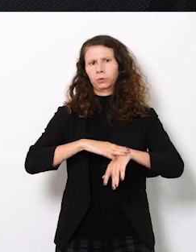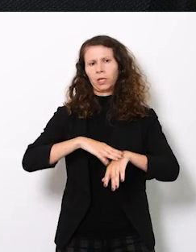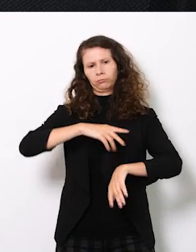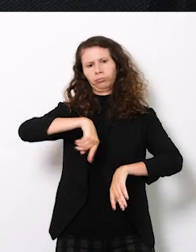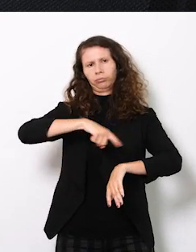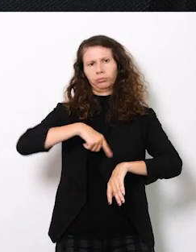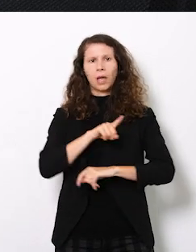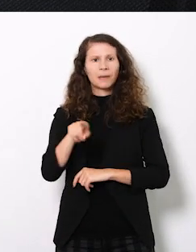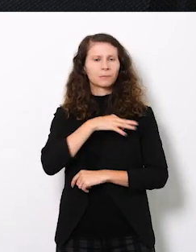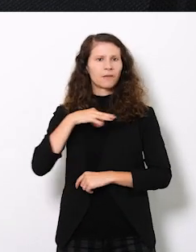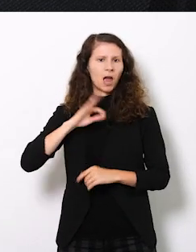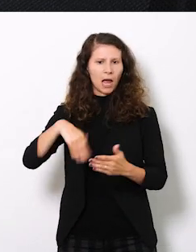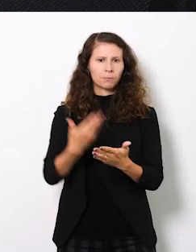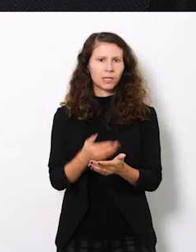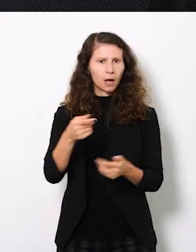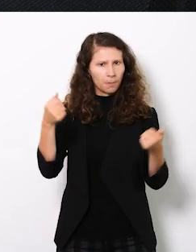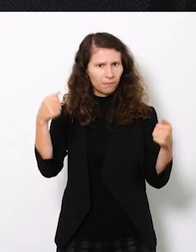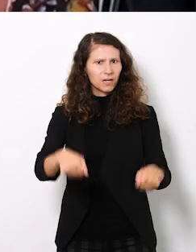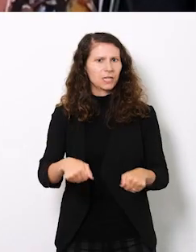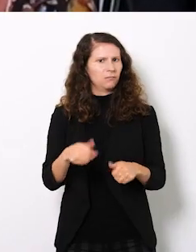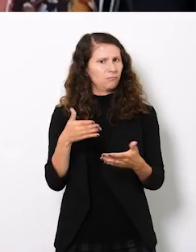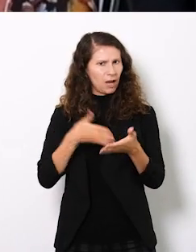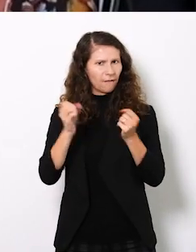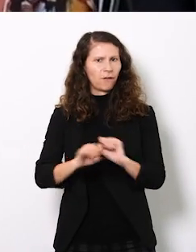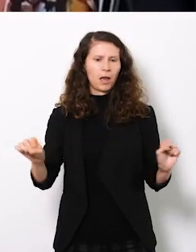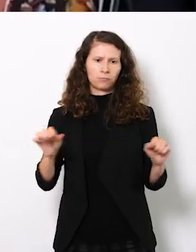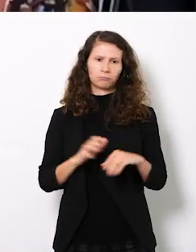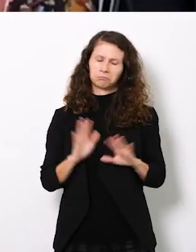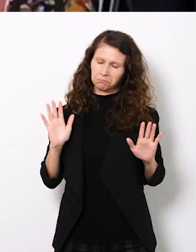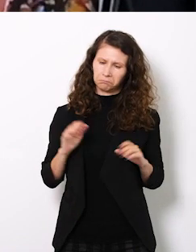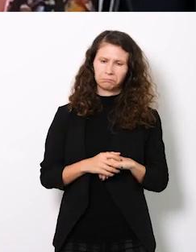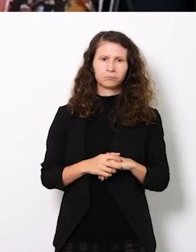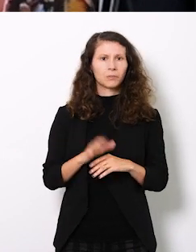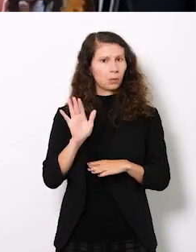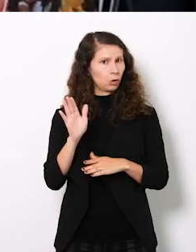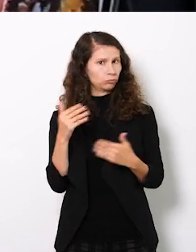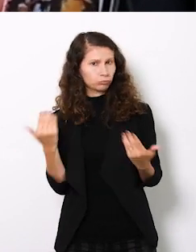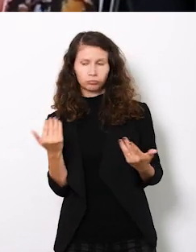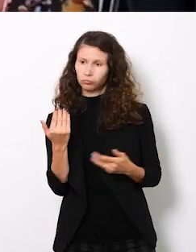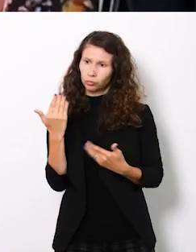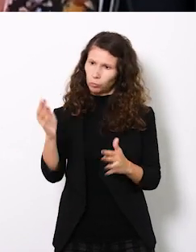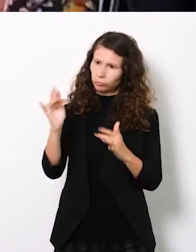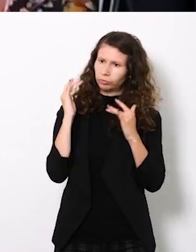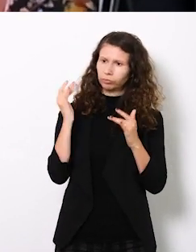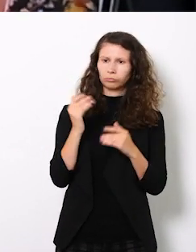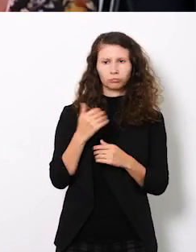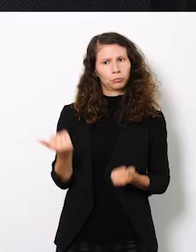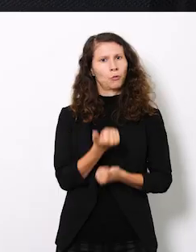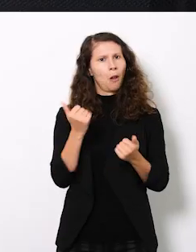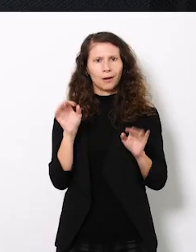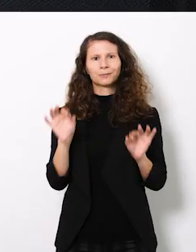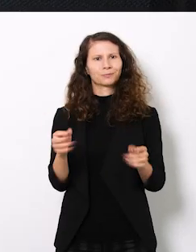privaten Anbieter zu Barrierefreiheit zu verpflichten. Aber ja, ich habe ja gerade... Genau, wenn Sie gesagt, da... Ne? Finde ich gut. Finde ich eine total